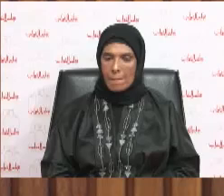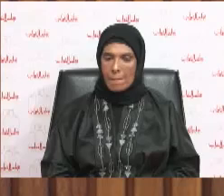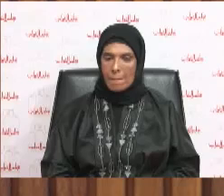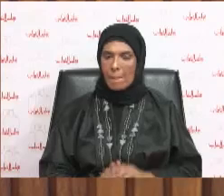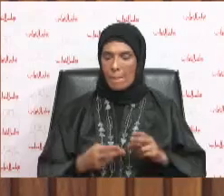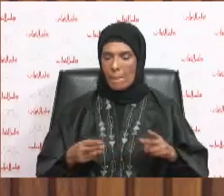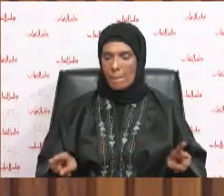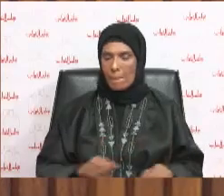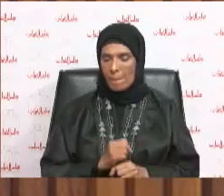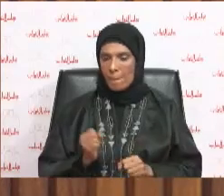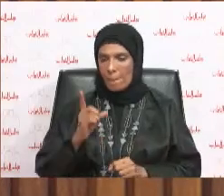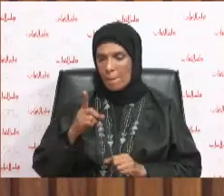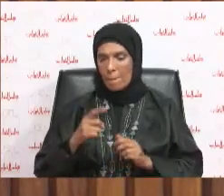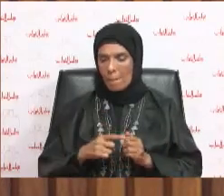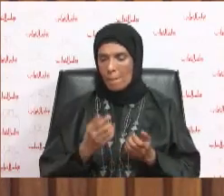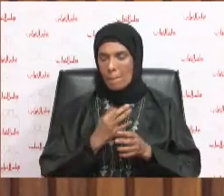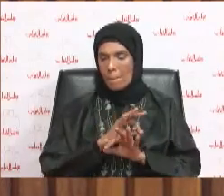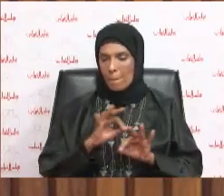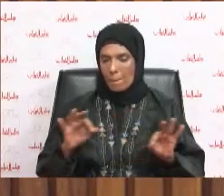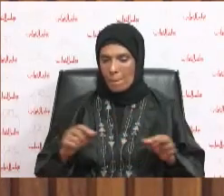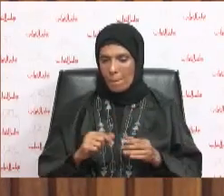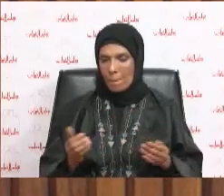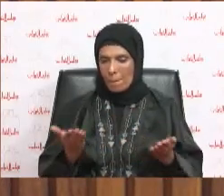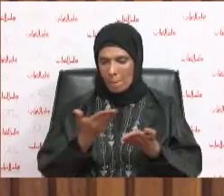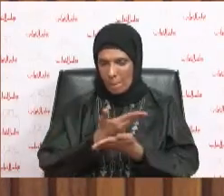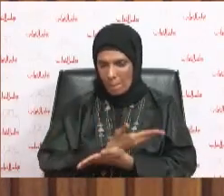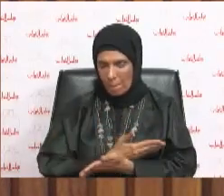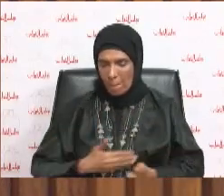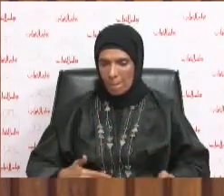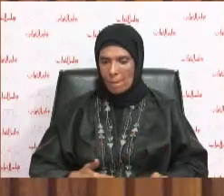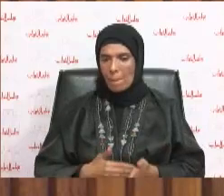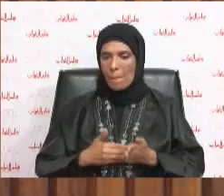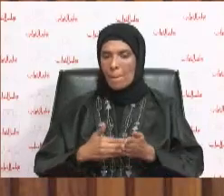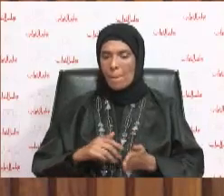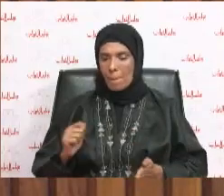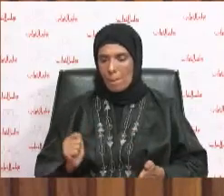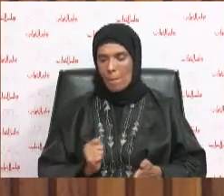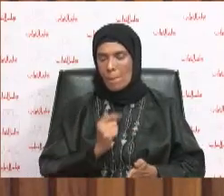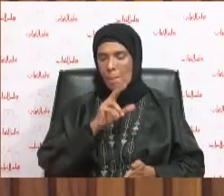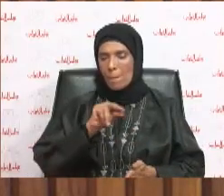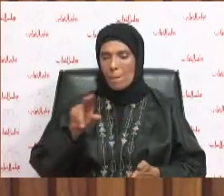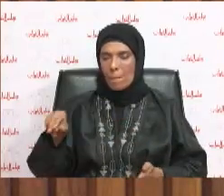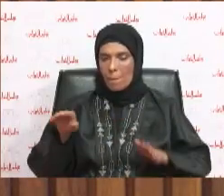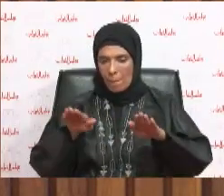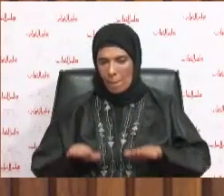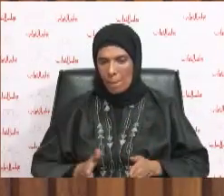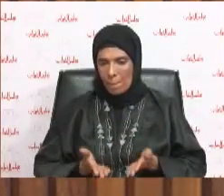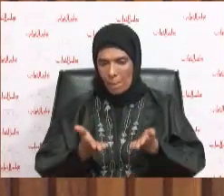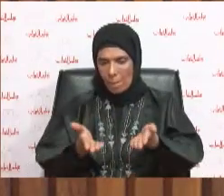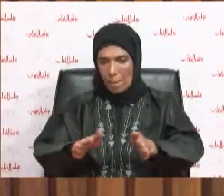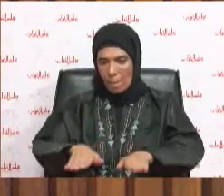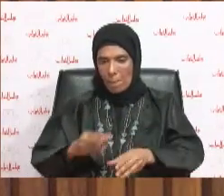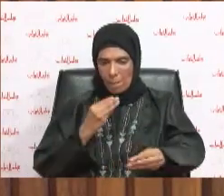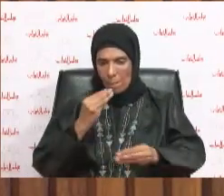الموافقون على مشروع القانون بمجموعة مع الاتفاقية المرافقة له بصورة نهائية وبصفة الاستعجال في ذات الجلسة وإحالته إلى مجلس